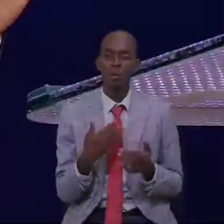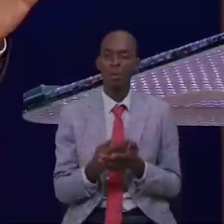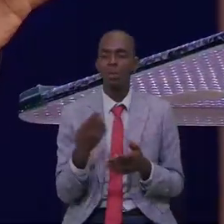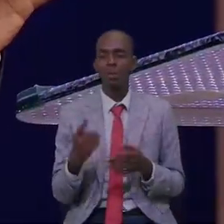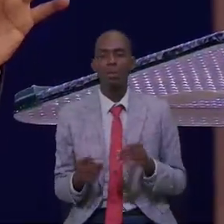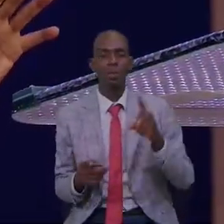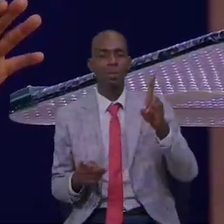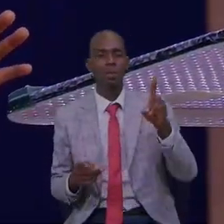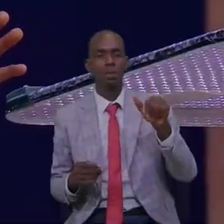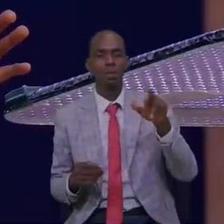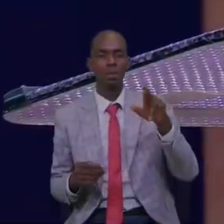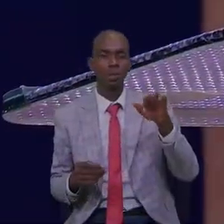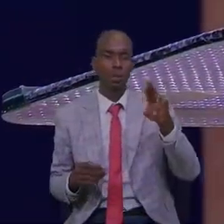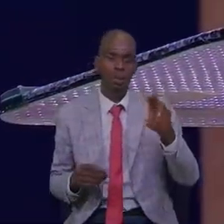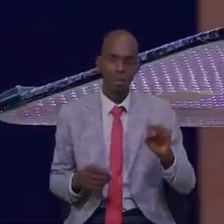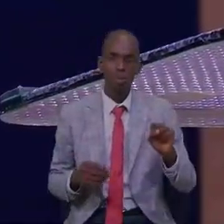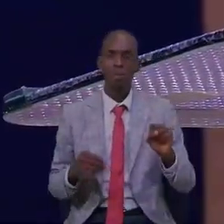Les rois médo-perses,